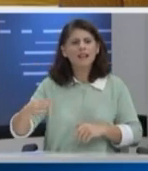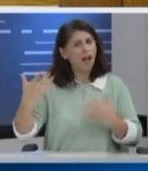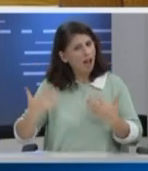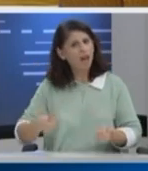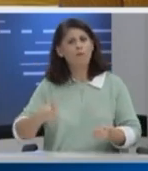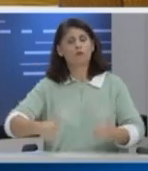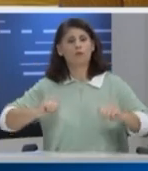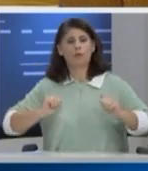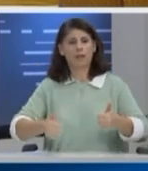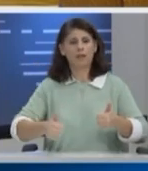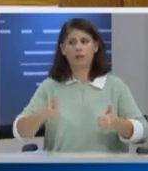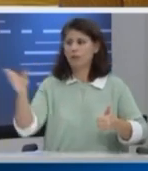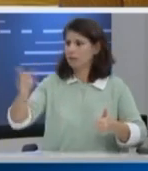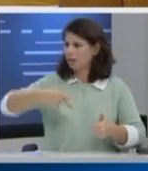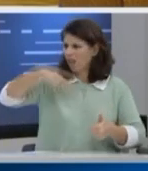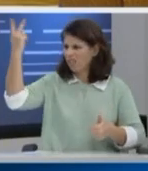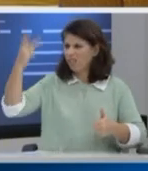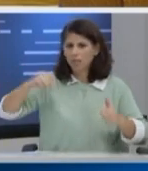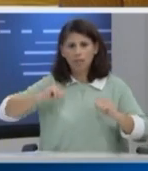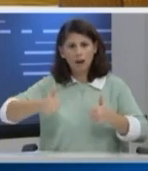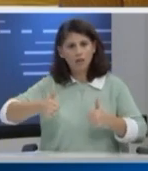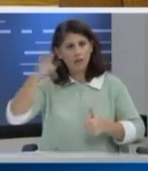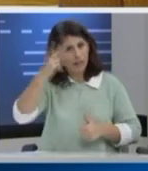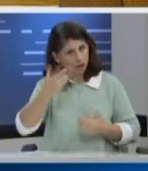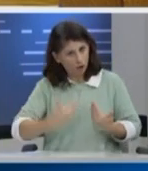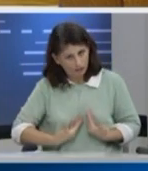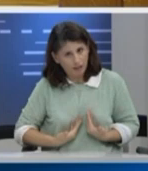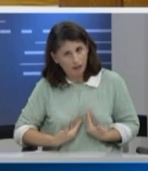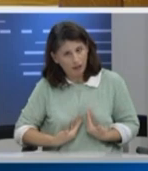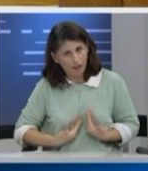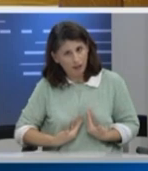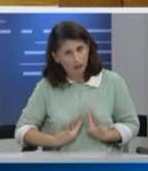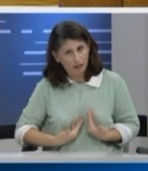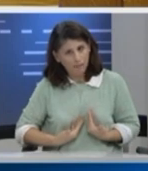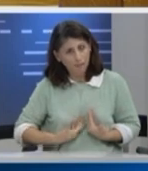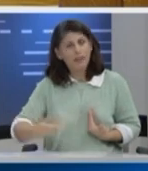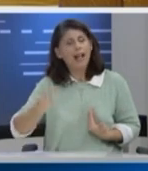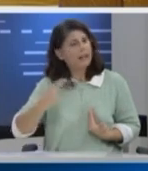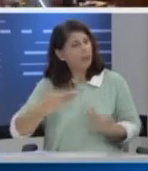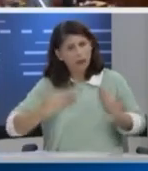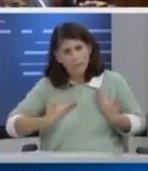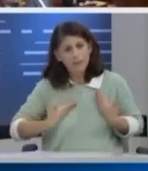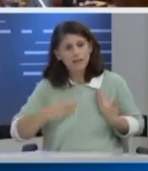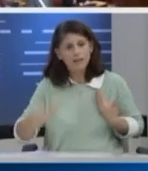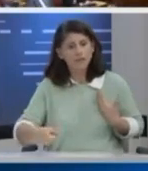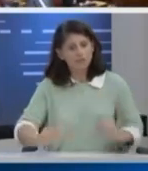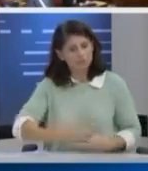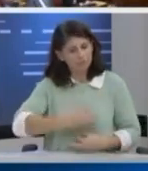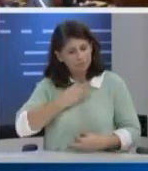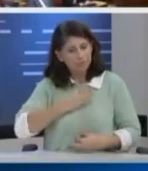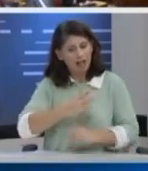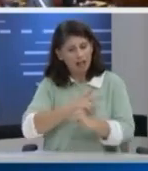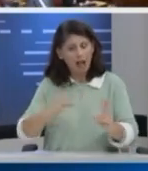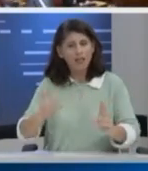αυτό το θάρρος, έχετε το θράσος να μας εγκαλείτε και από πάνω. Να μας εγκαλείτε για αυτή την έντιμη, την